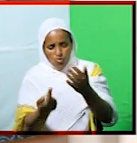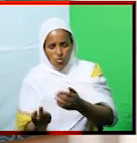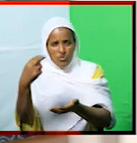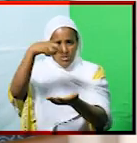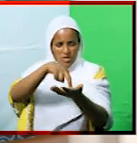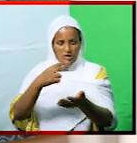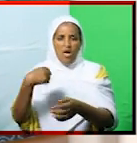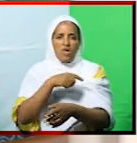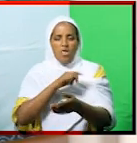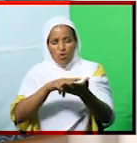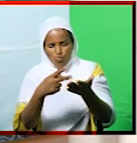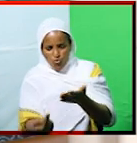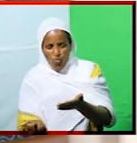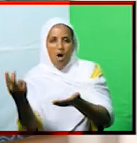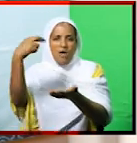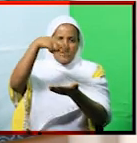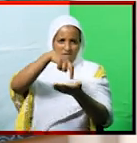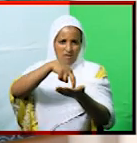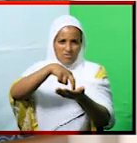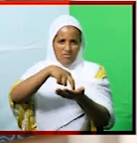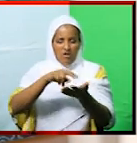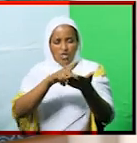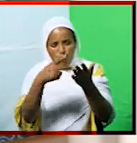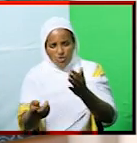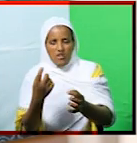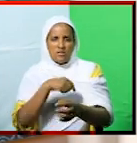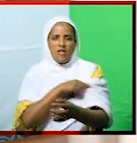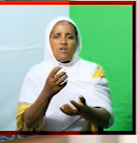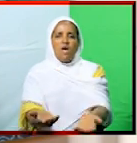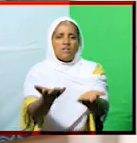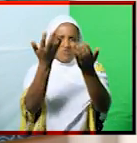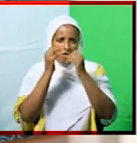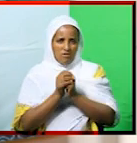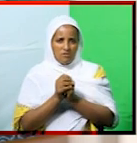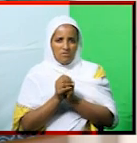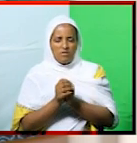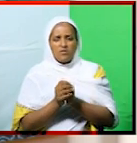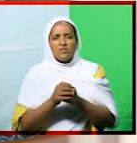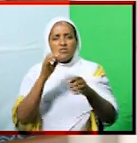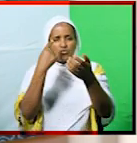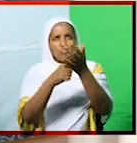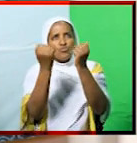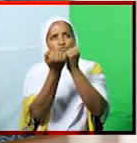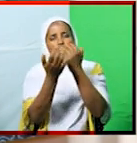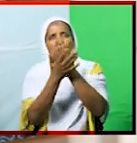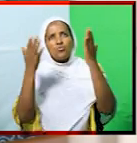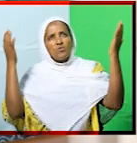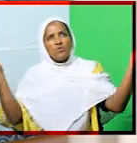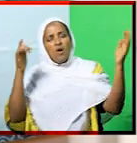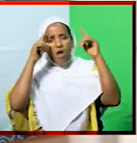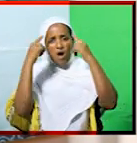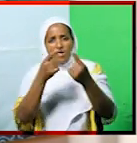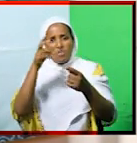አቤቱ በሐብል በሰንሰለት የታሰርክ ክርስቶስ ሆይ እኔን በፍቅር ሐብል ልስጥ ስለይ ነው ሳበኝ ይላል። ስለዚህ እሱ